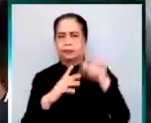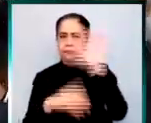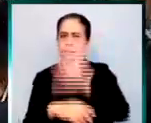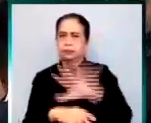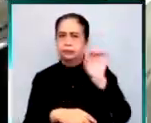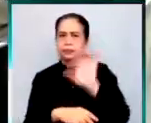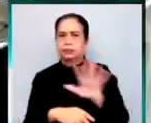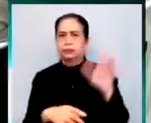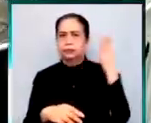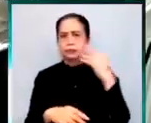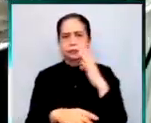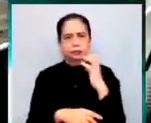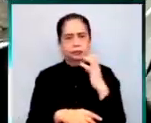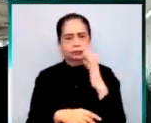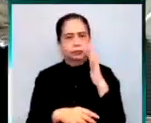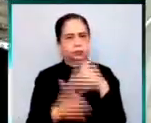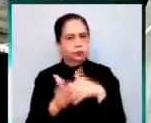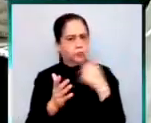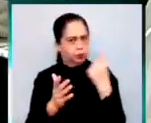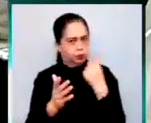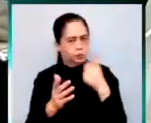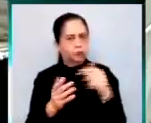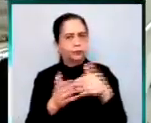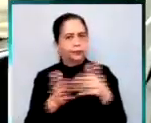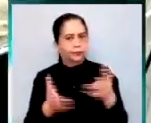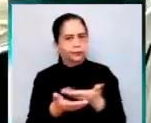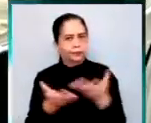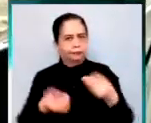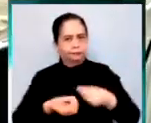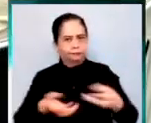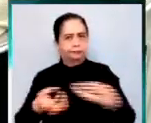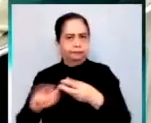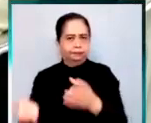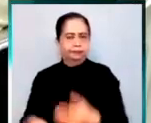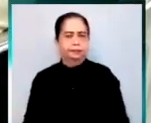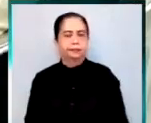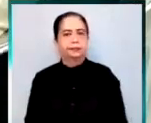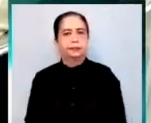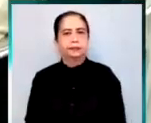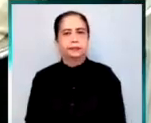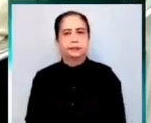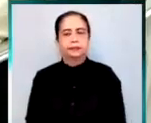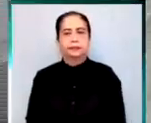na 400,000 na mga estudyante.